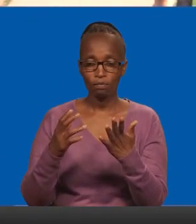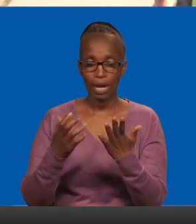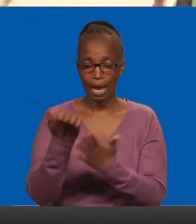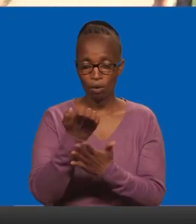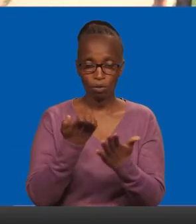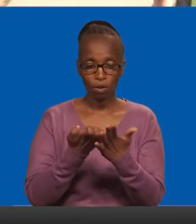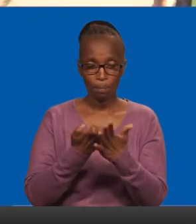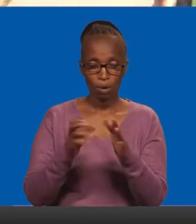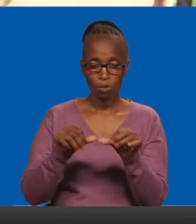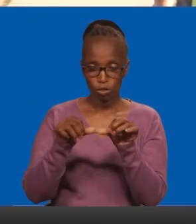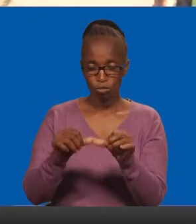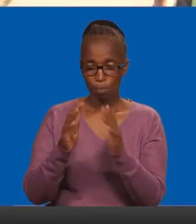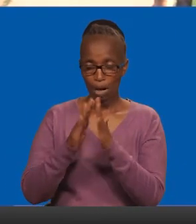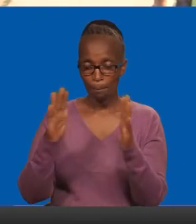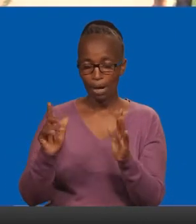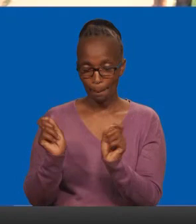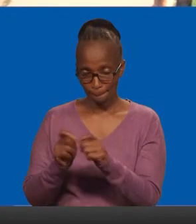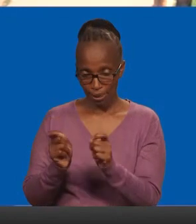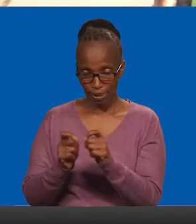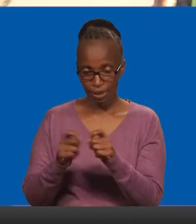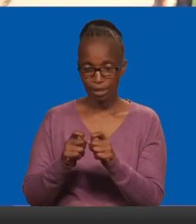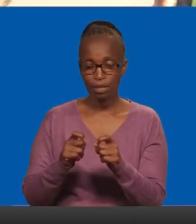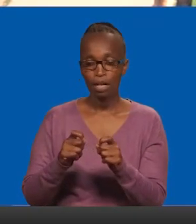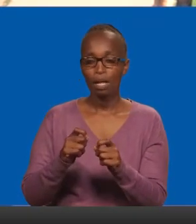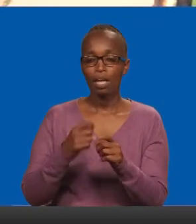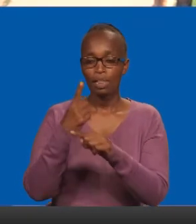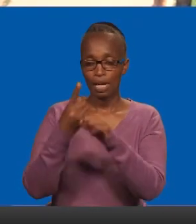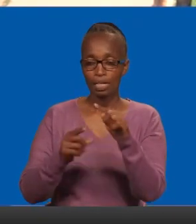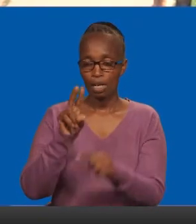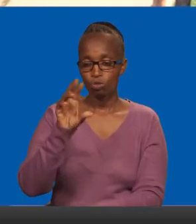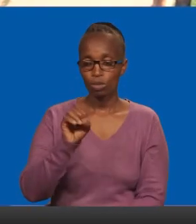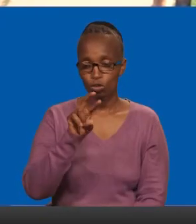2024 utakuwa wenye matumaini. Anthony Mudhiani, Undugu TV.